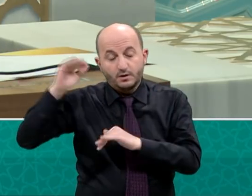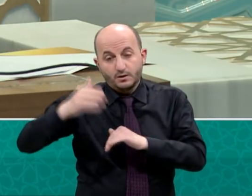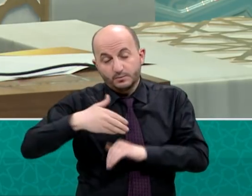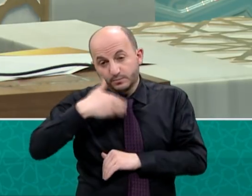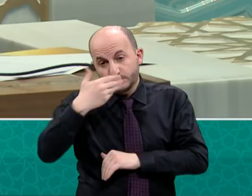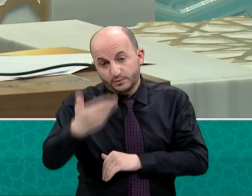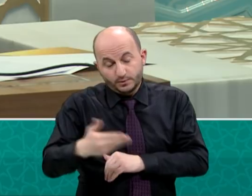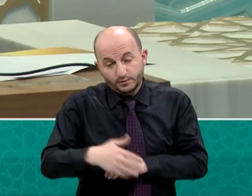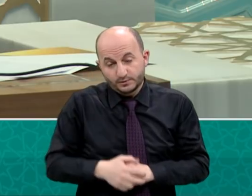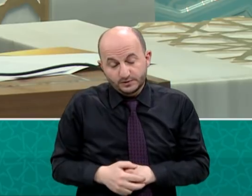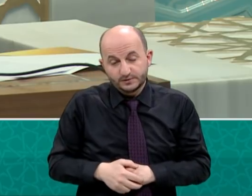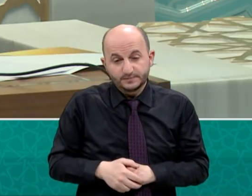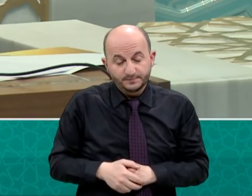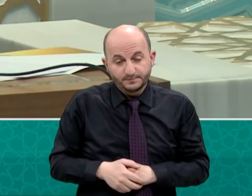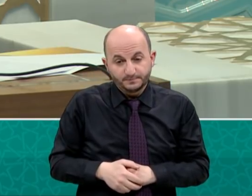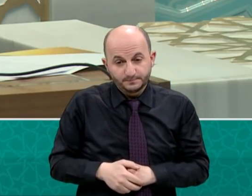sohbetimin başında okuduğum